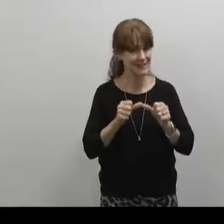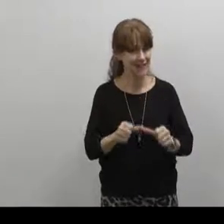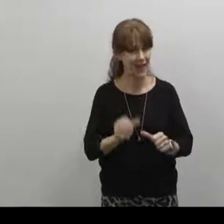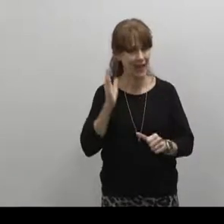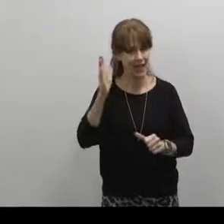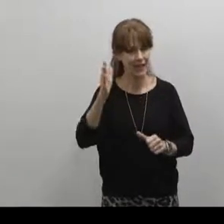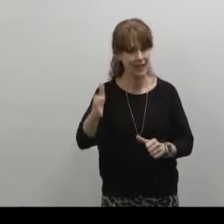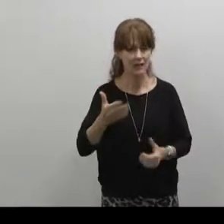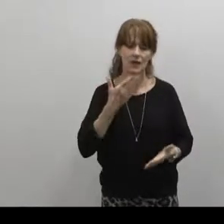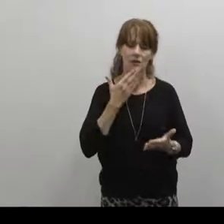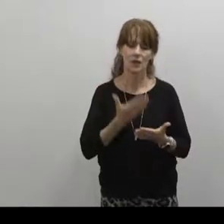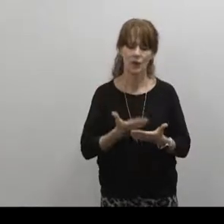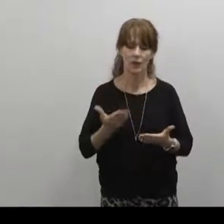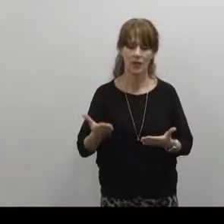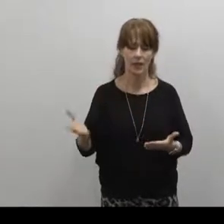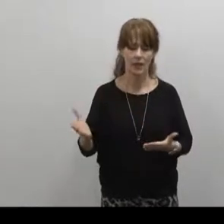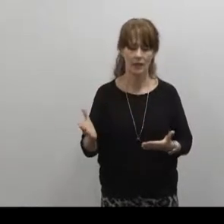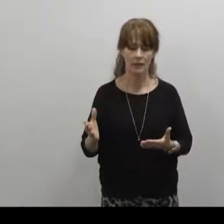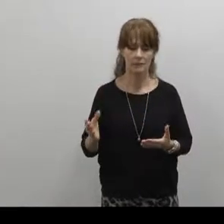thưa mệnh anh đốt ở bàn nó dữ